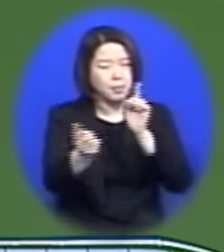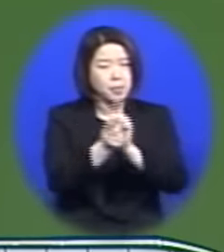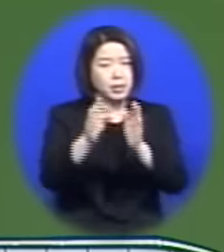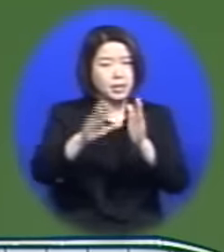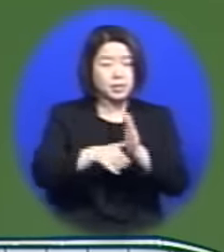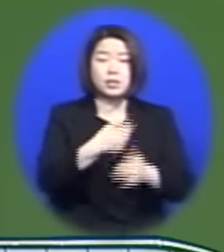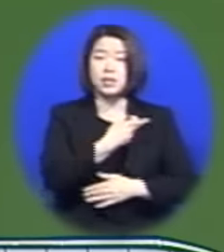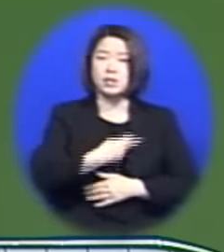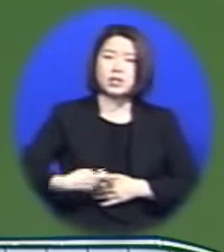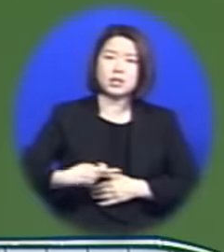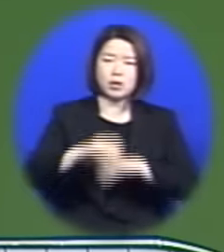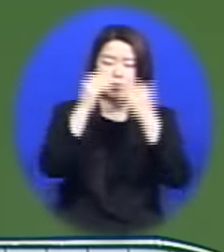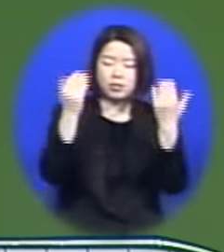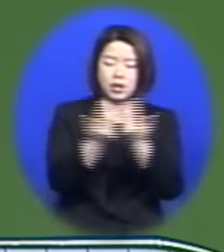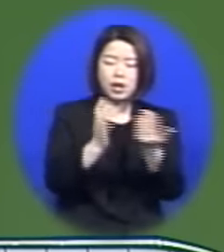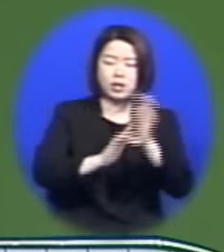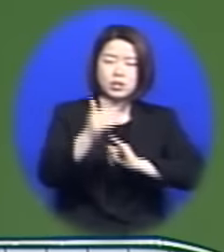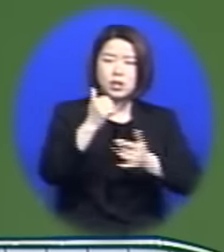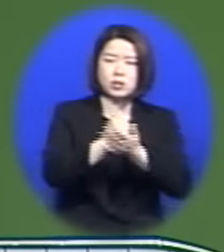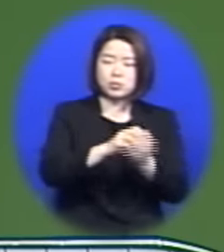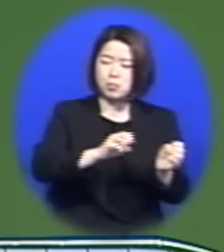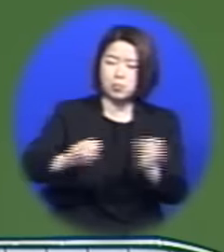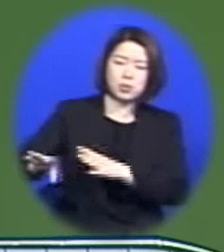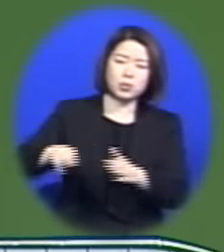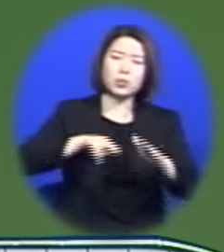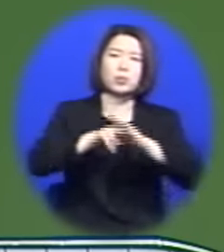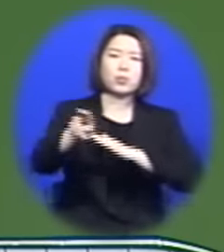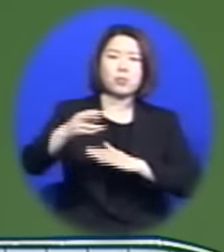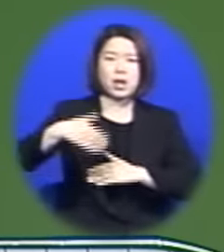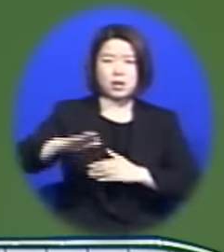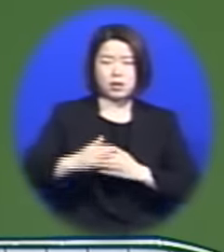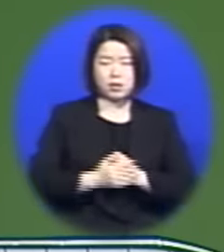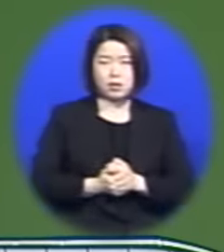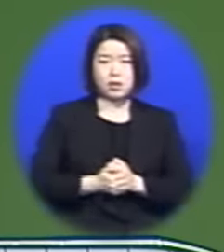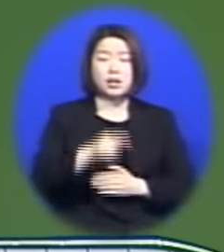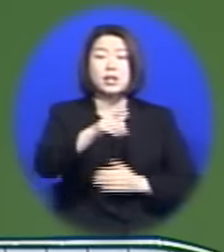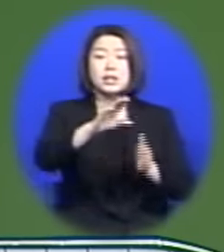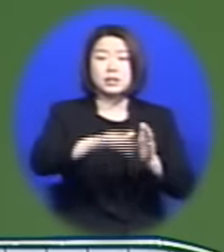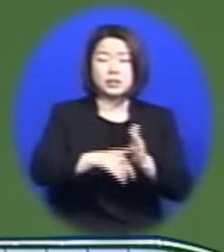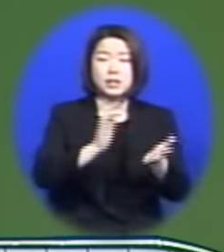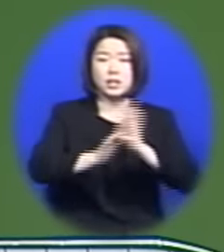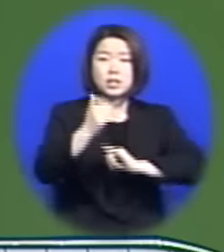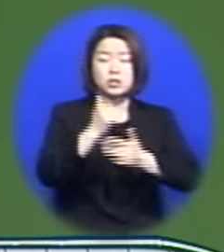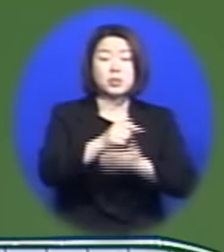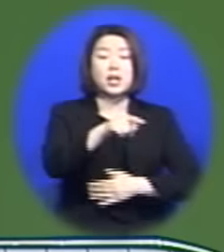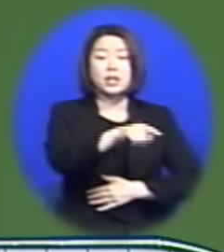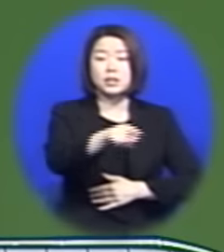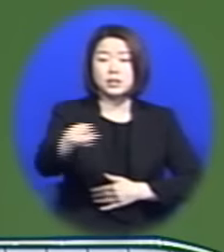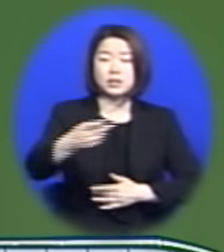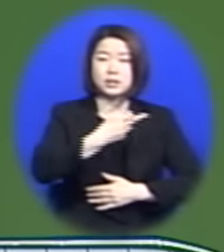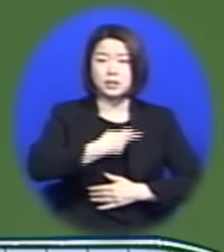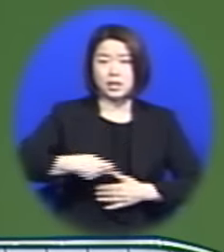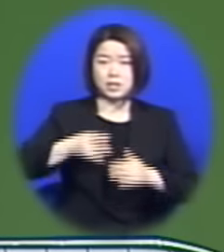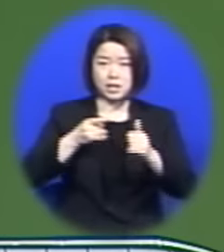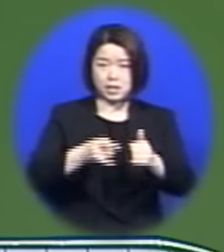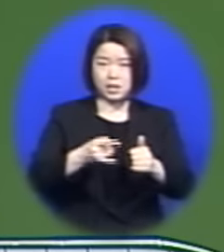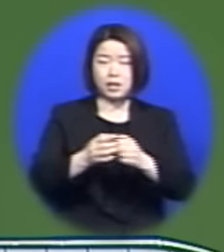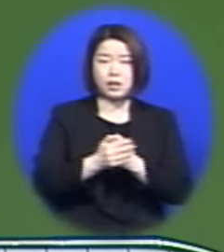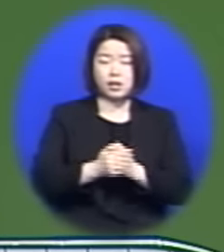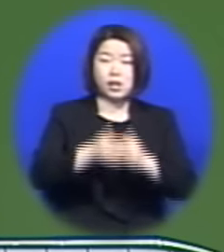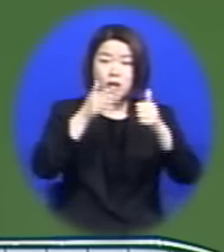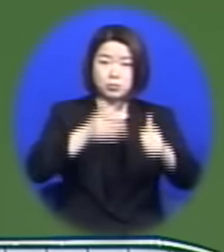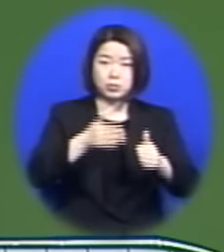다 예수님을 버리고 도망갑니다 그때 예수님께서 그 제자들에게